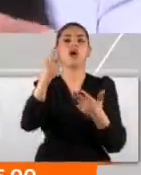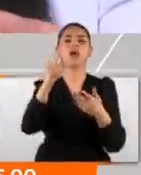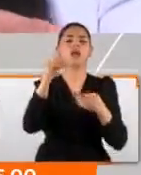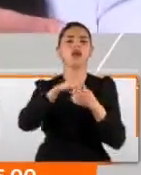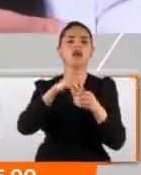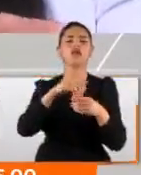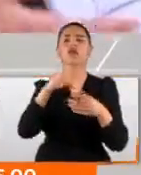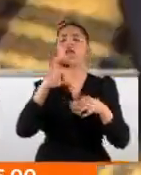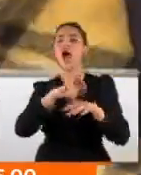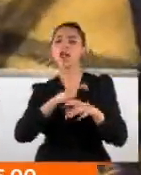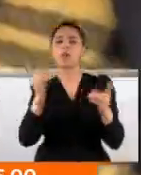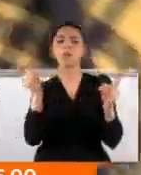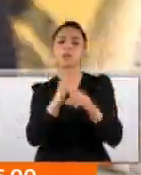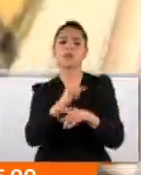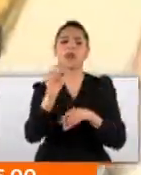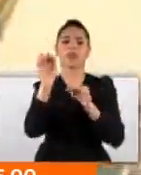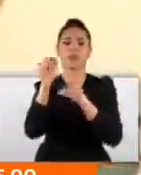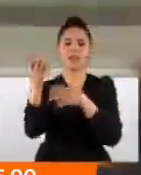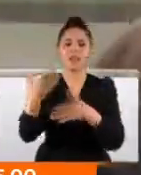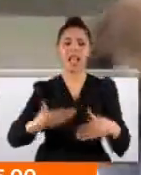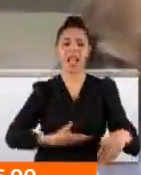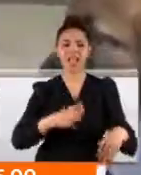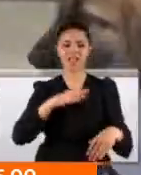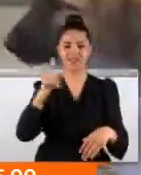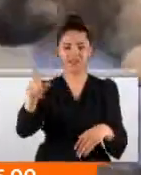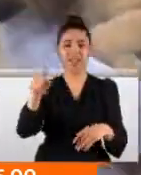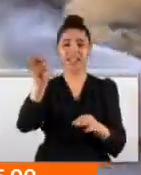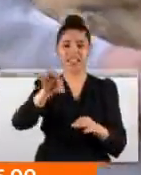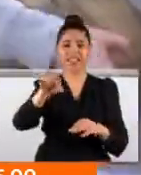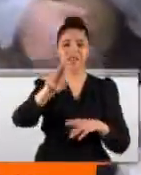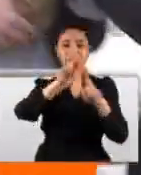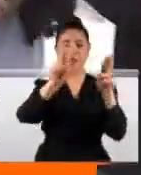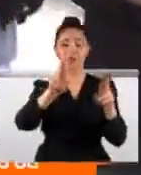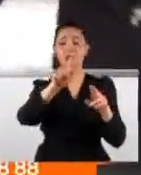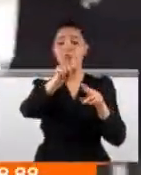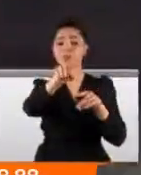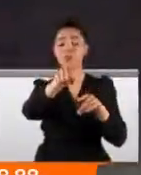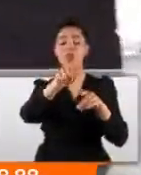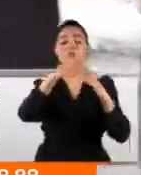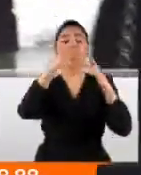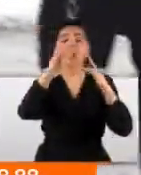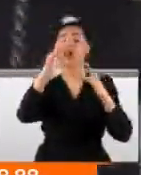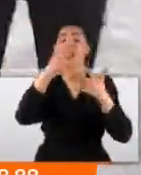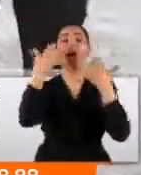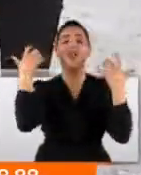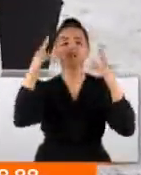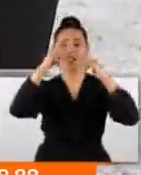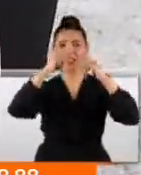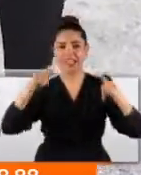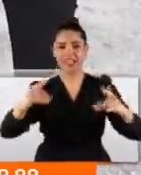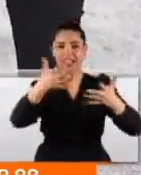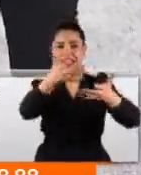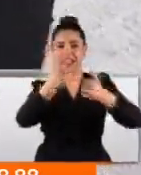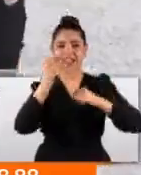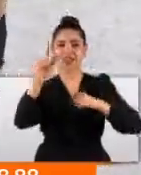parazit uygulamalarını yapıyoruz. Şu anda sanırsam acıktı. Yanımızda bu barınaktan köpek sahiplenmeye gelen 3 kardeş var. Ellerinde de